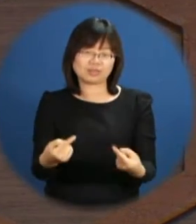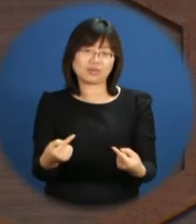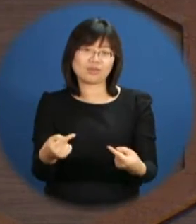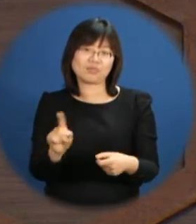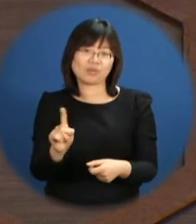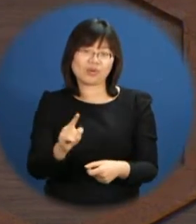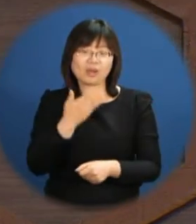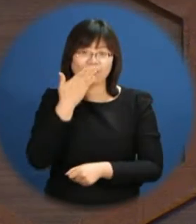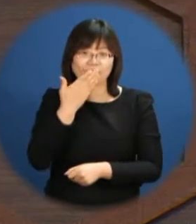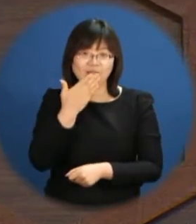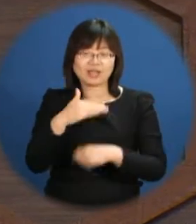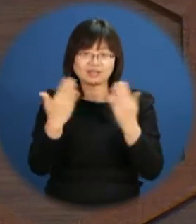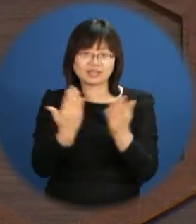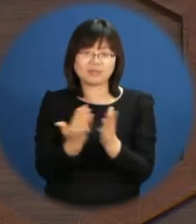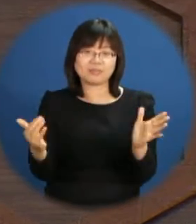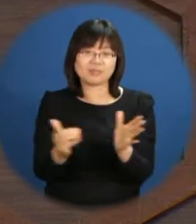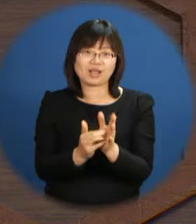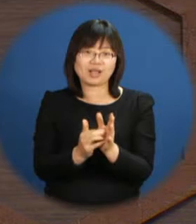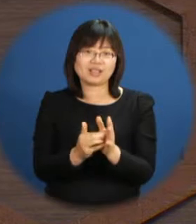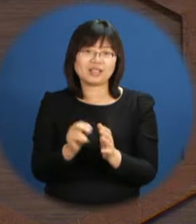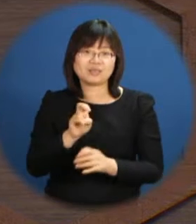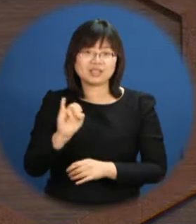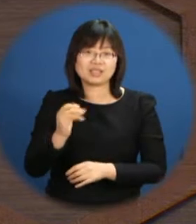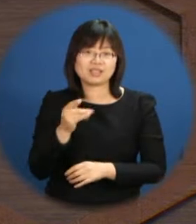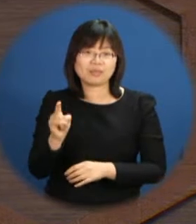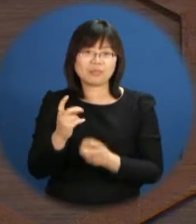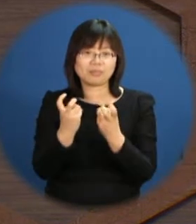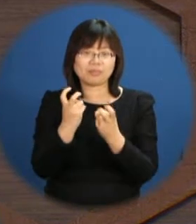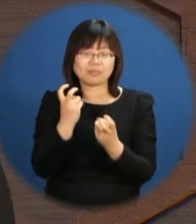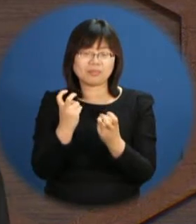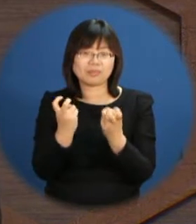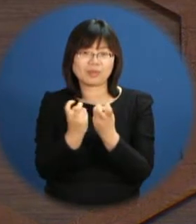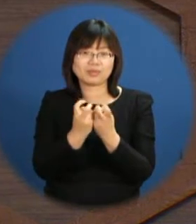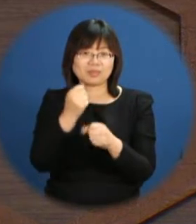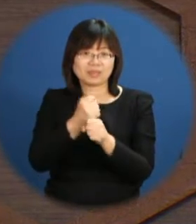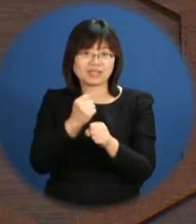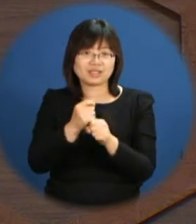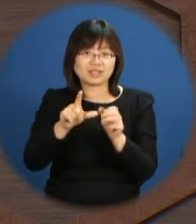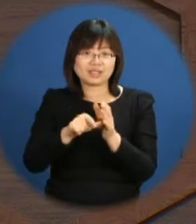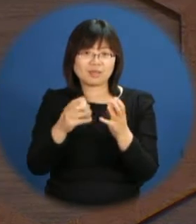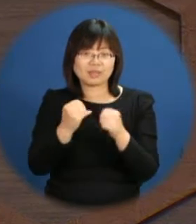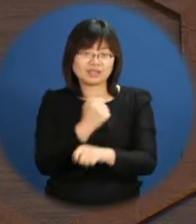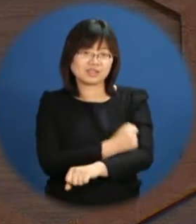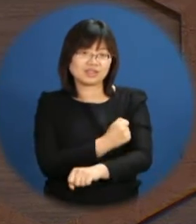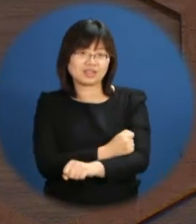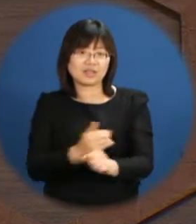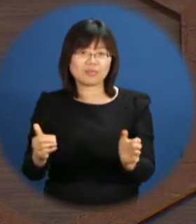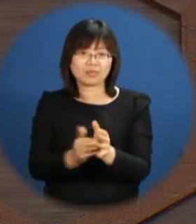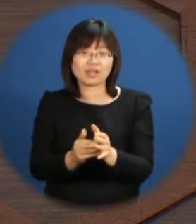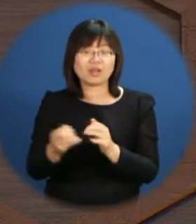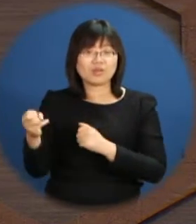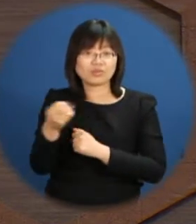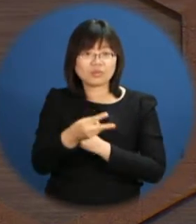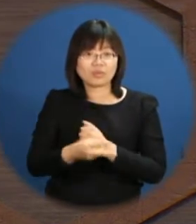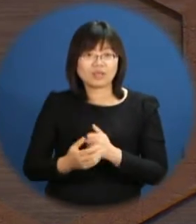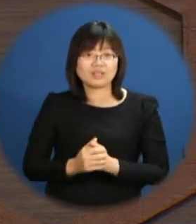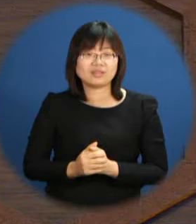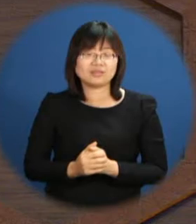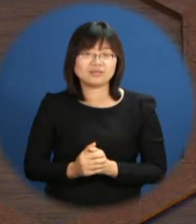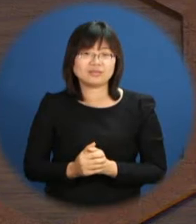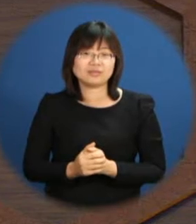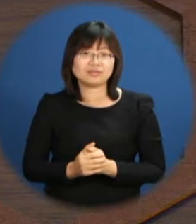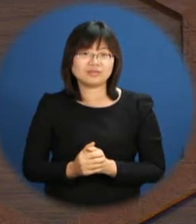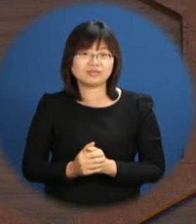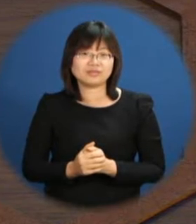할 수 있는 만큼 다 했습니다 m 법을 만드는 데도 한 많은 기여를 했고 또 이